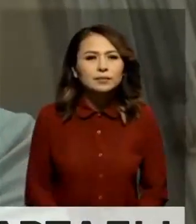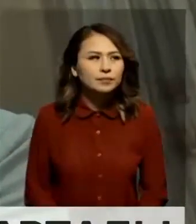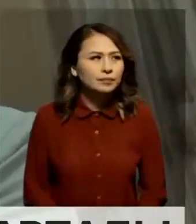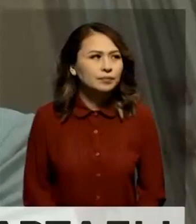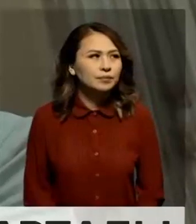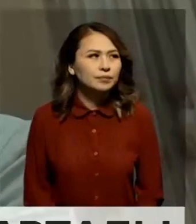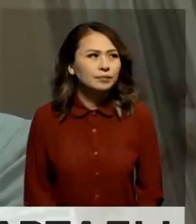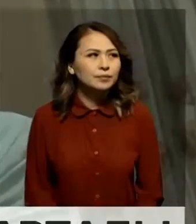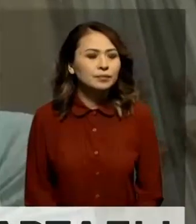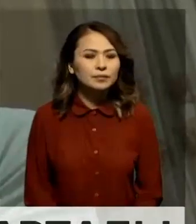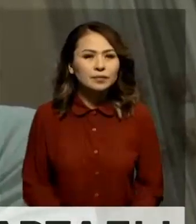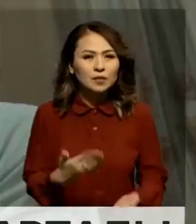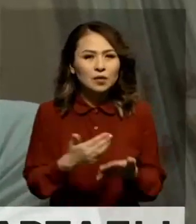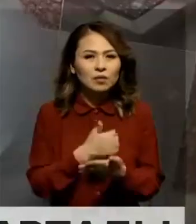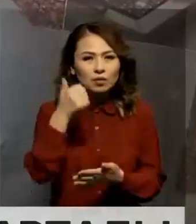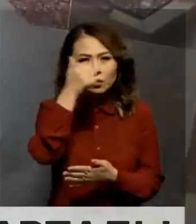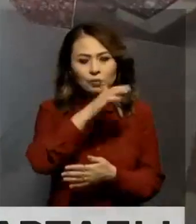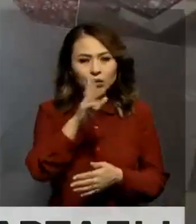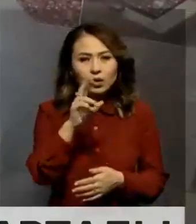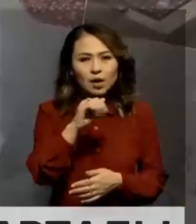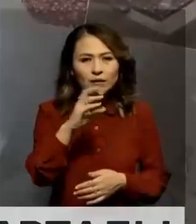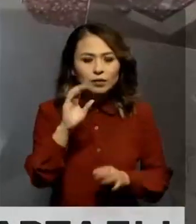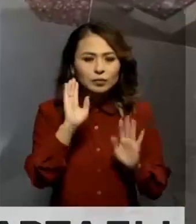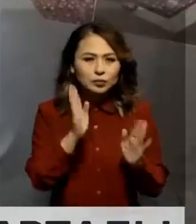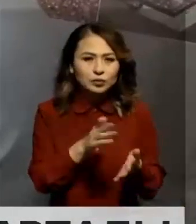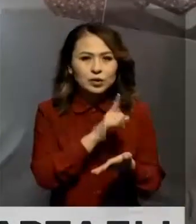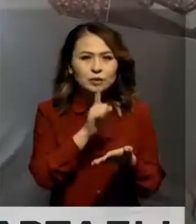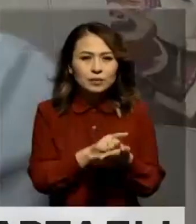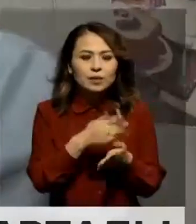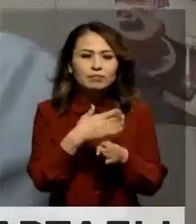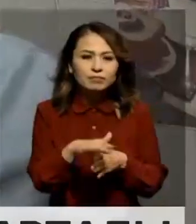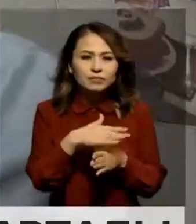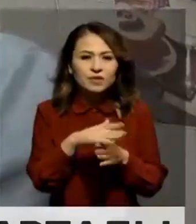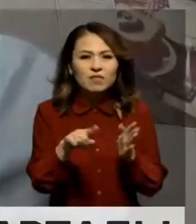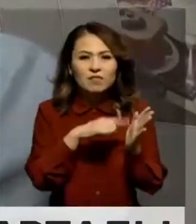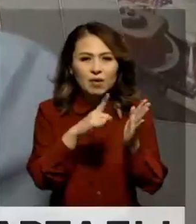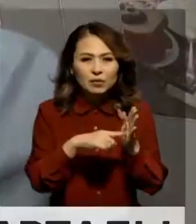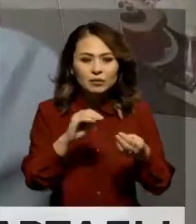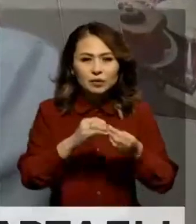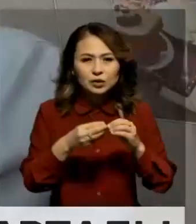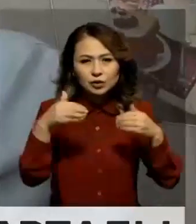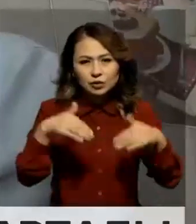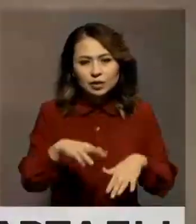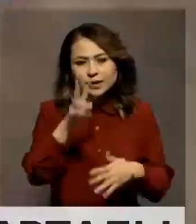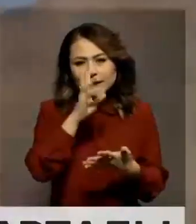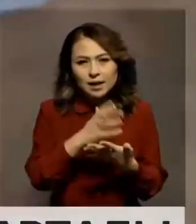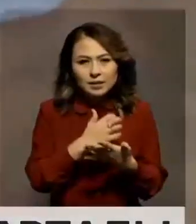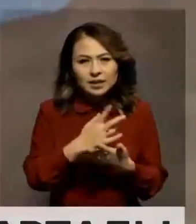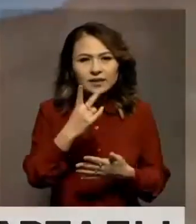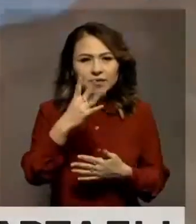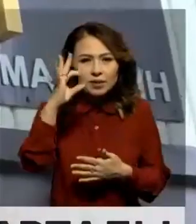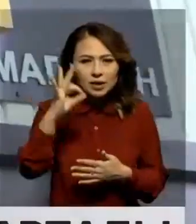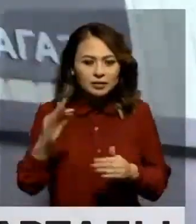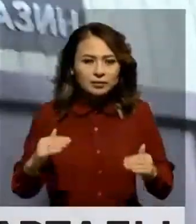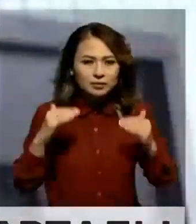кафе. Будем встречать Новый год. Десе де саладағы мәселелер біртіндеп шешіліп келеді. Мәселен, қызметкерлердің жалақысы